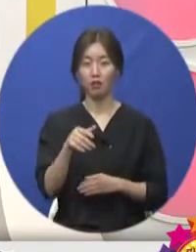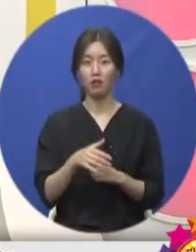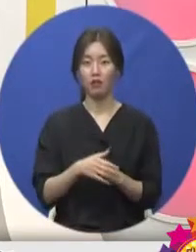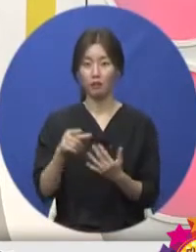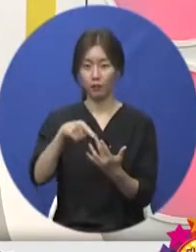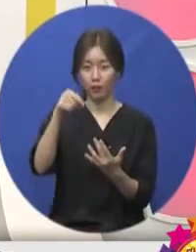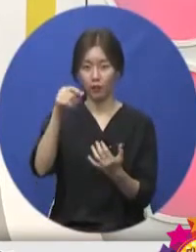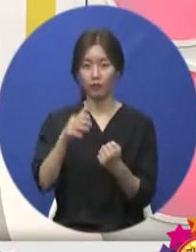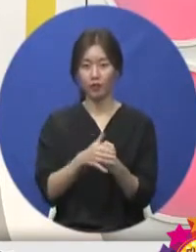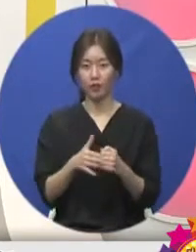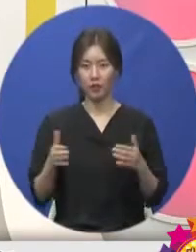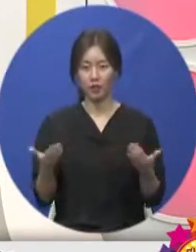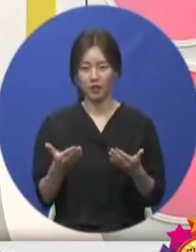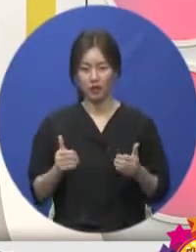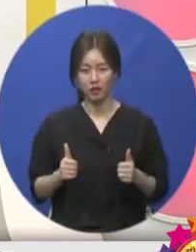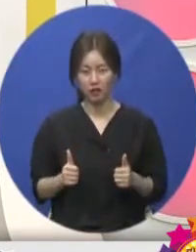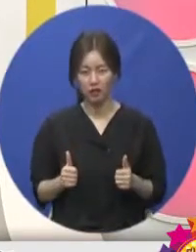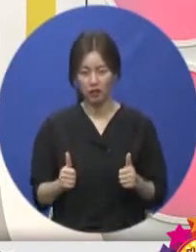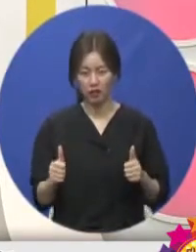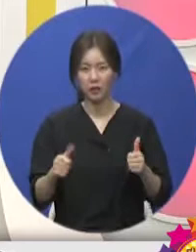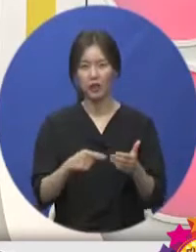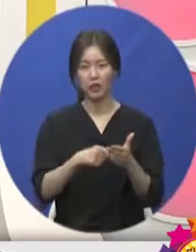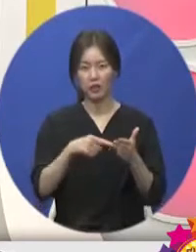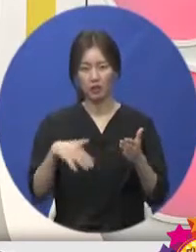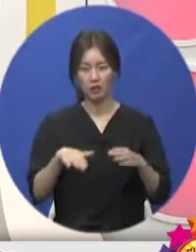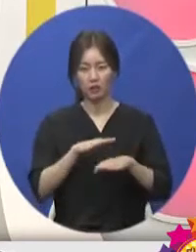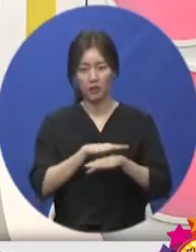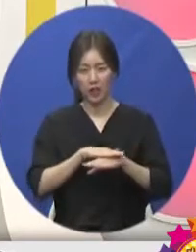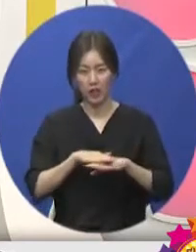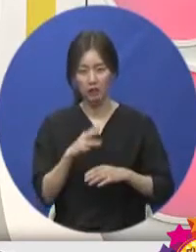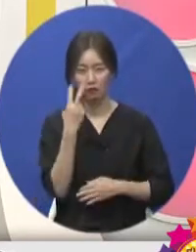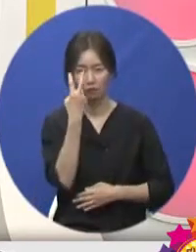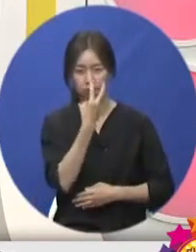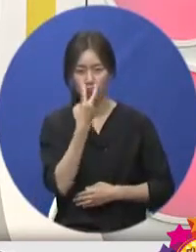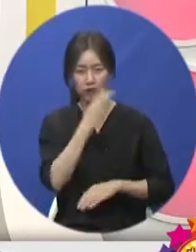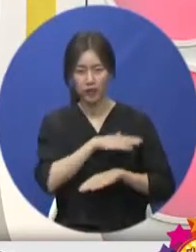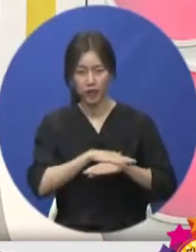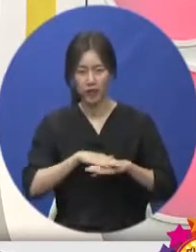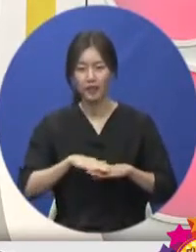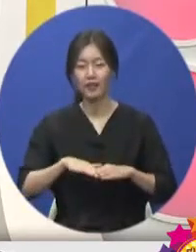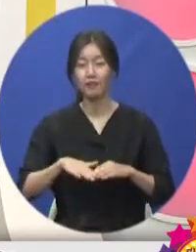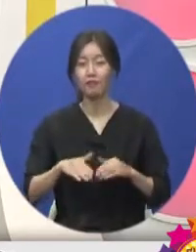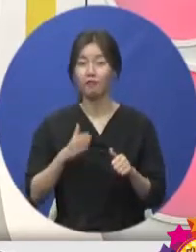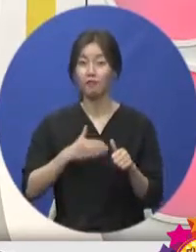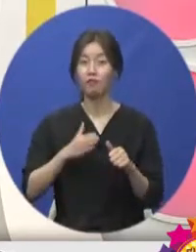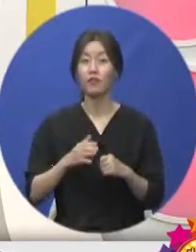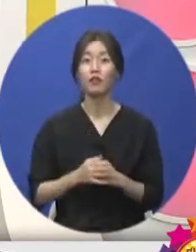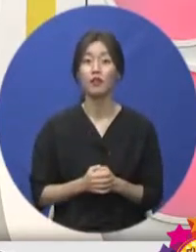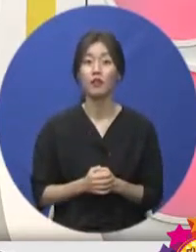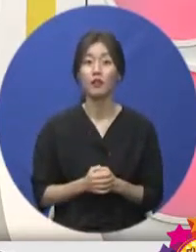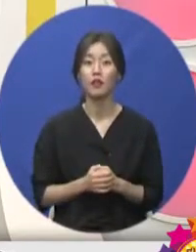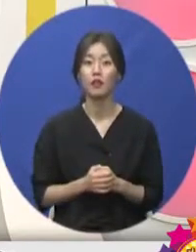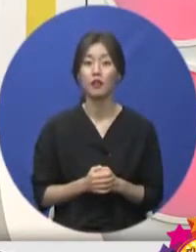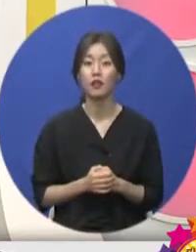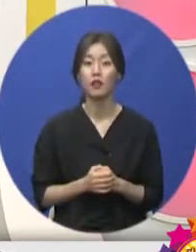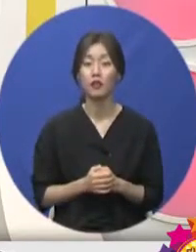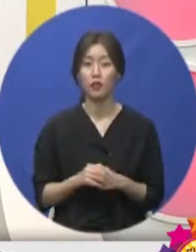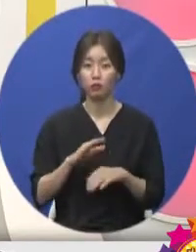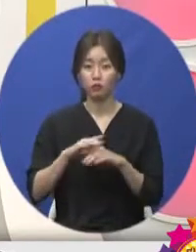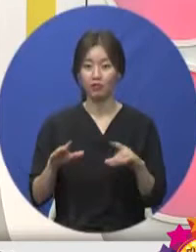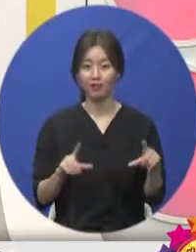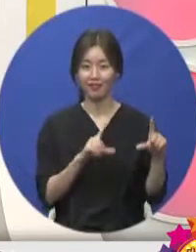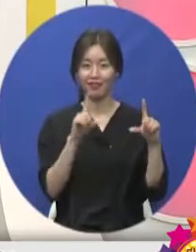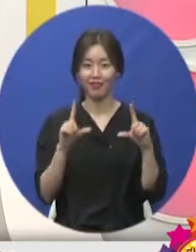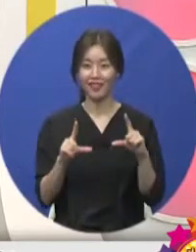거니까요. 예. 그리고 우리 국민들 세금이 똑바로 잘 쓰여진가 잘 좀 분배 좀 잘해서 잘 쓰고요. 그리고 살기 좋은 나라